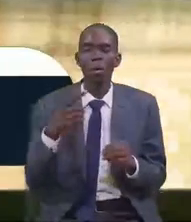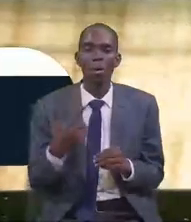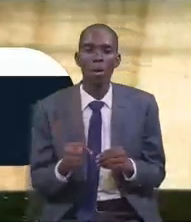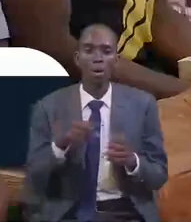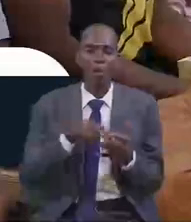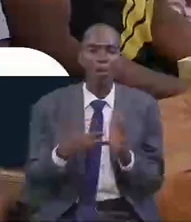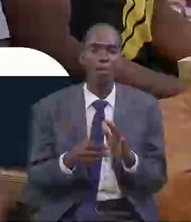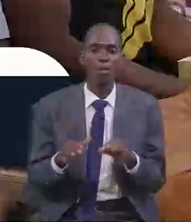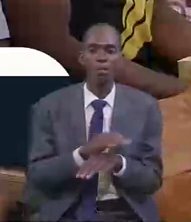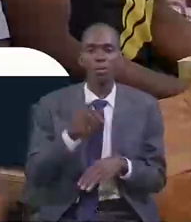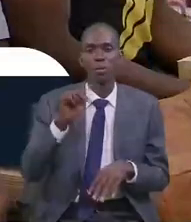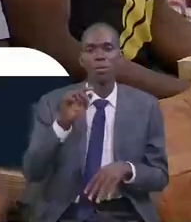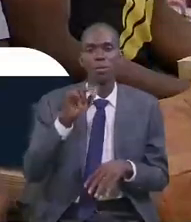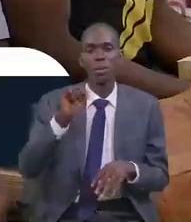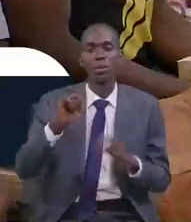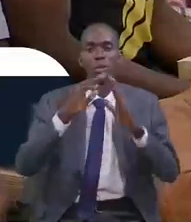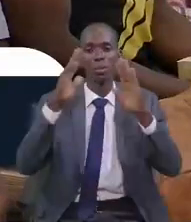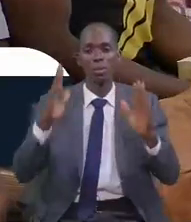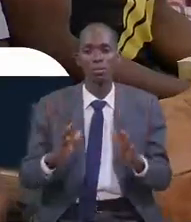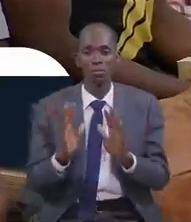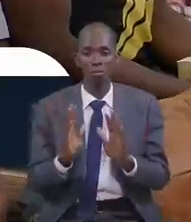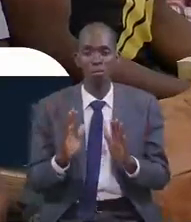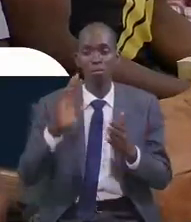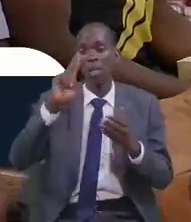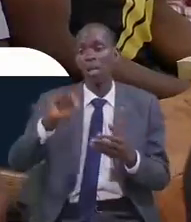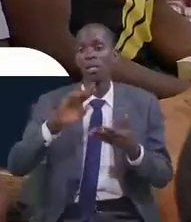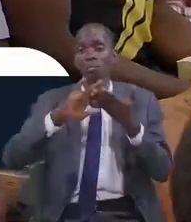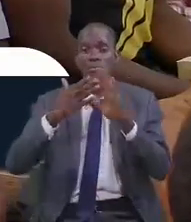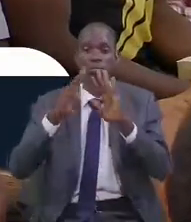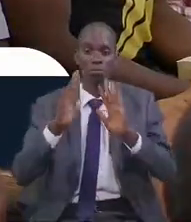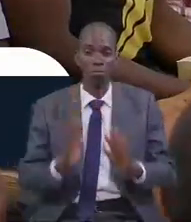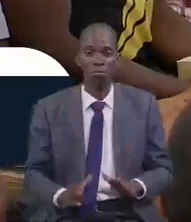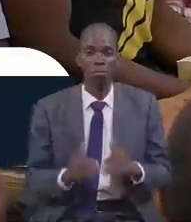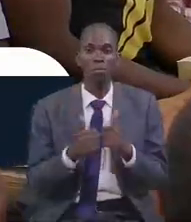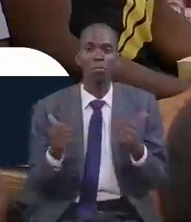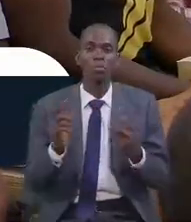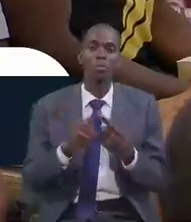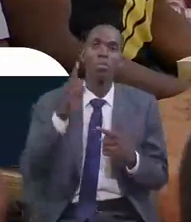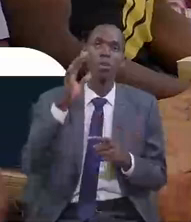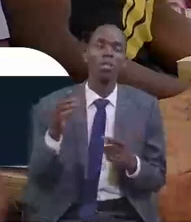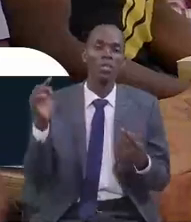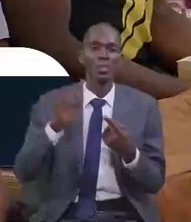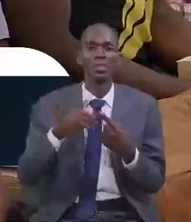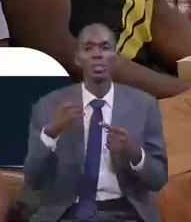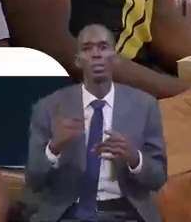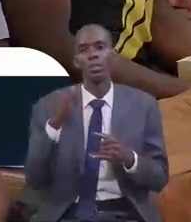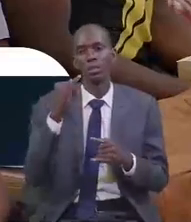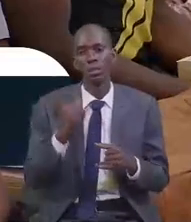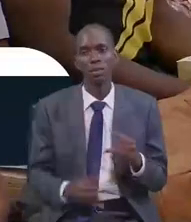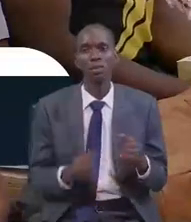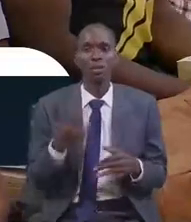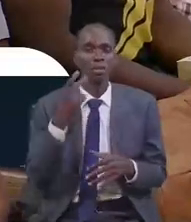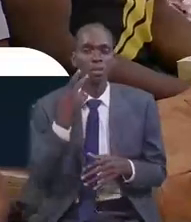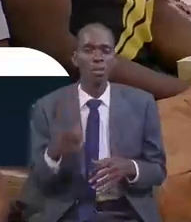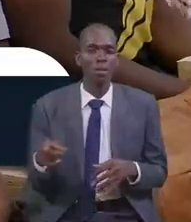consacrés à Dieu jusqu'à la fin. Ils s'attachent au Seigneur, ils s'accrochent au Seigneur,